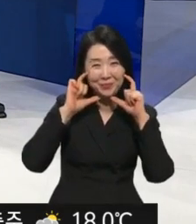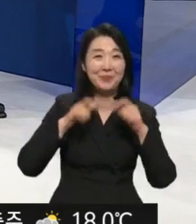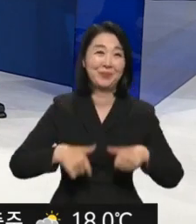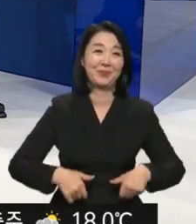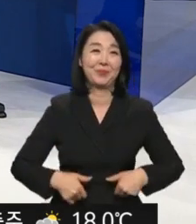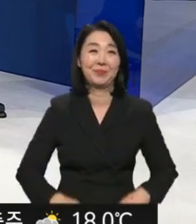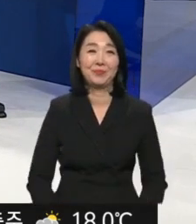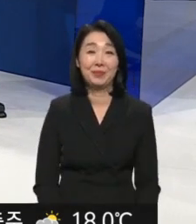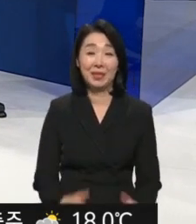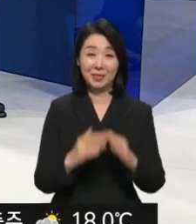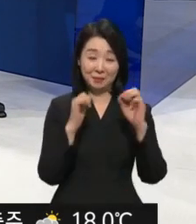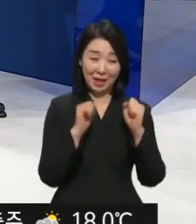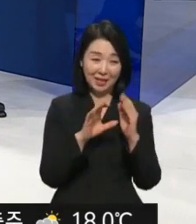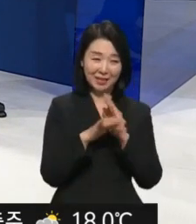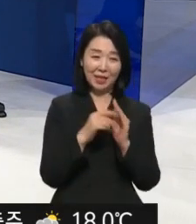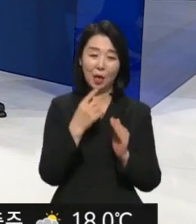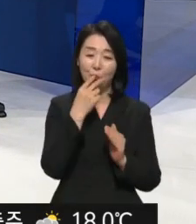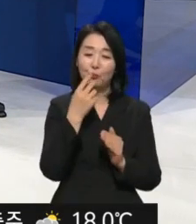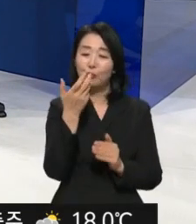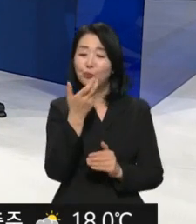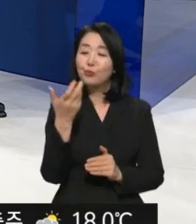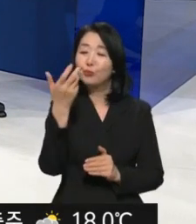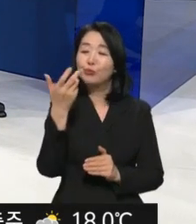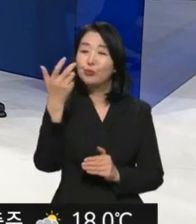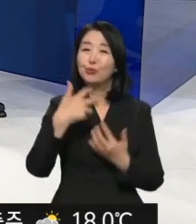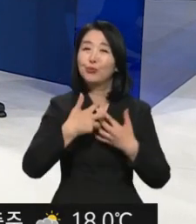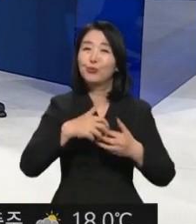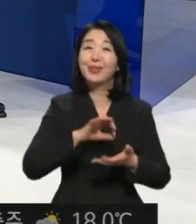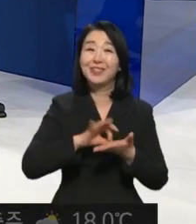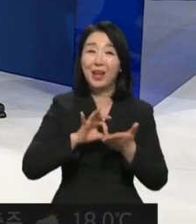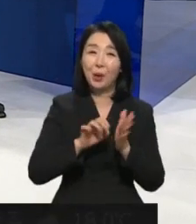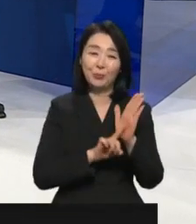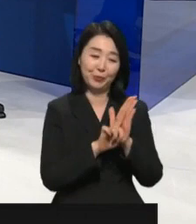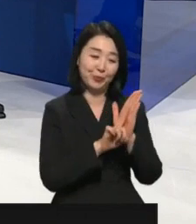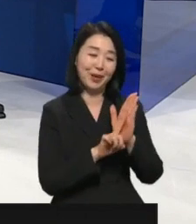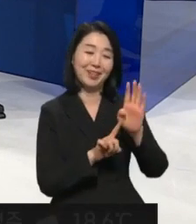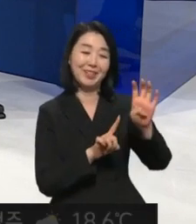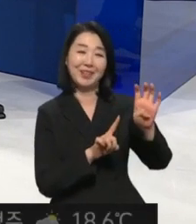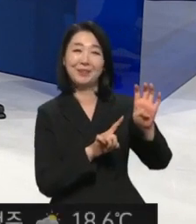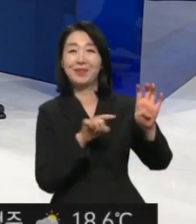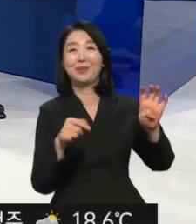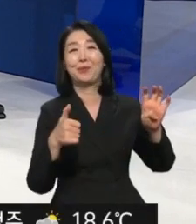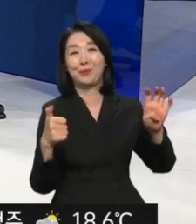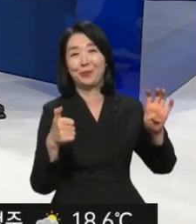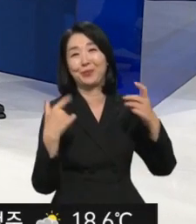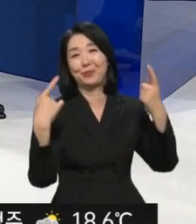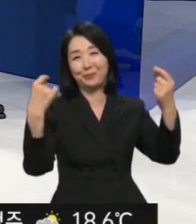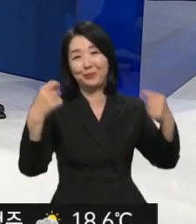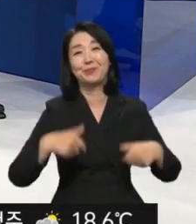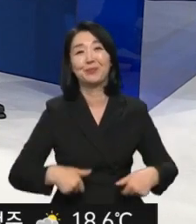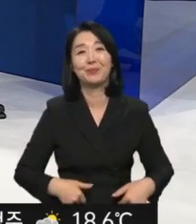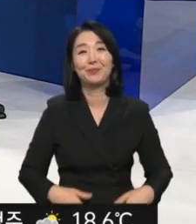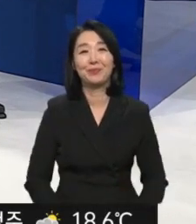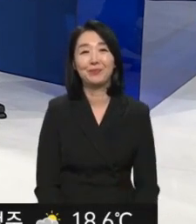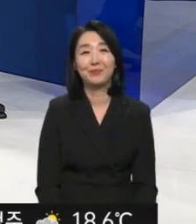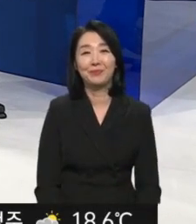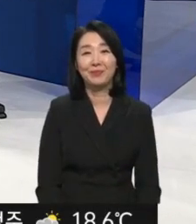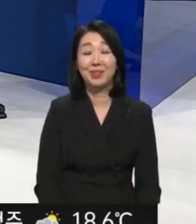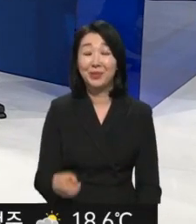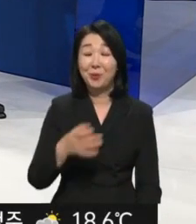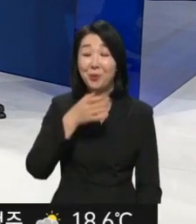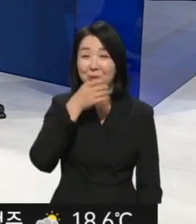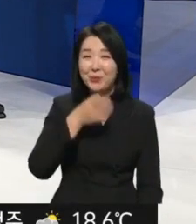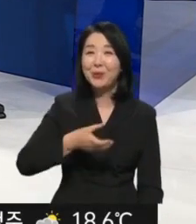마시고요. 집에 계실 때는 가습기를 틀어서 실내 습도를 40에서 50% 정도로 유지해주는 게 좋다고 합니다.